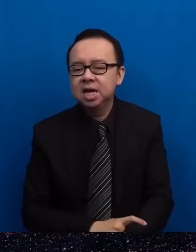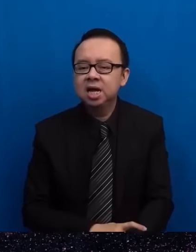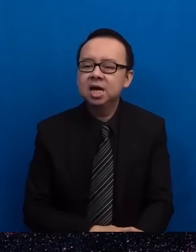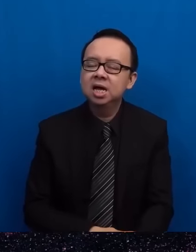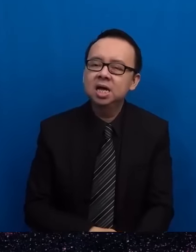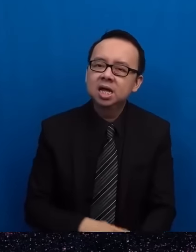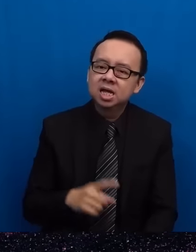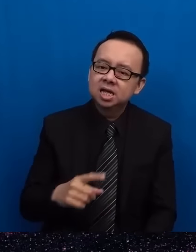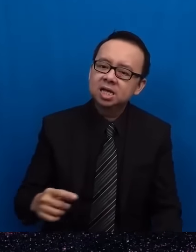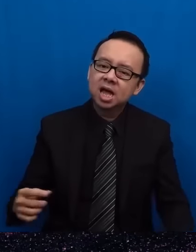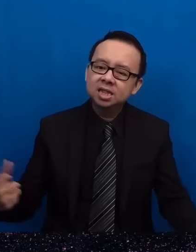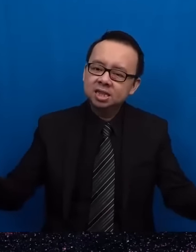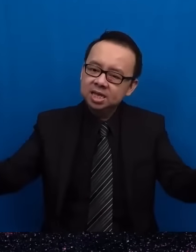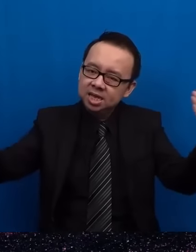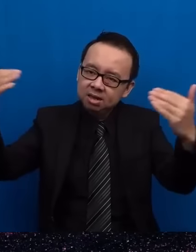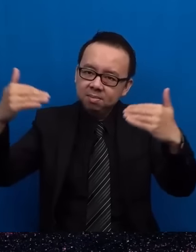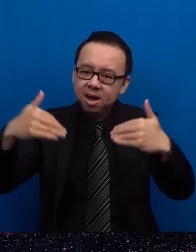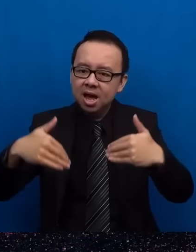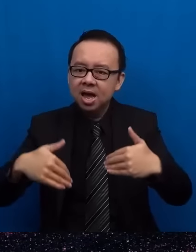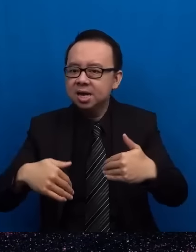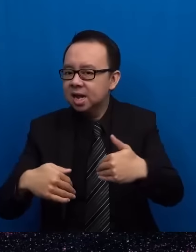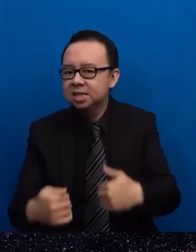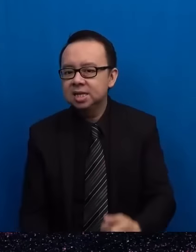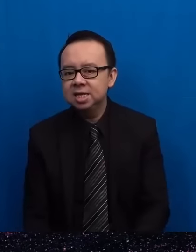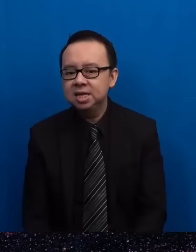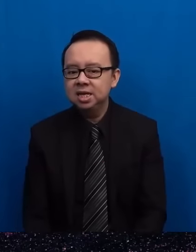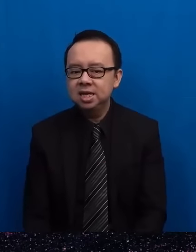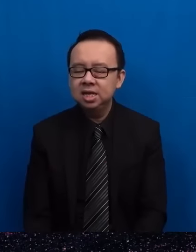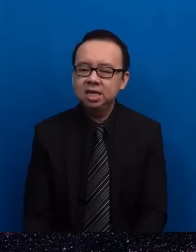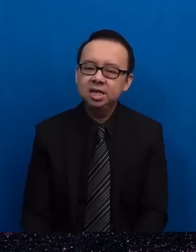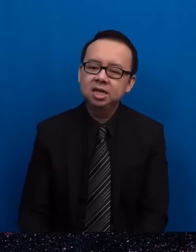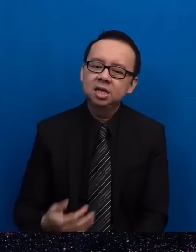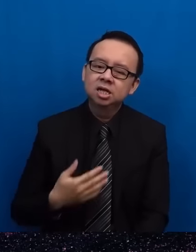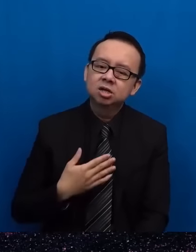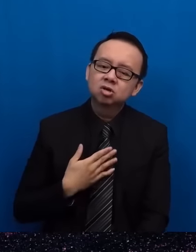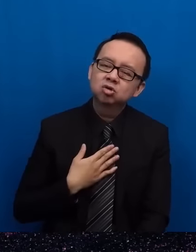Saatnya kan tiba nanti.